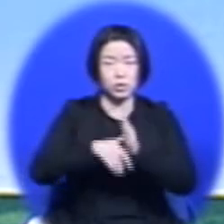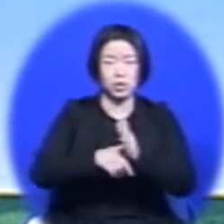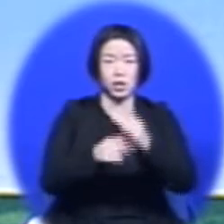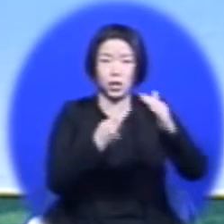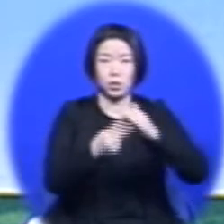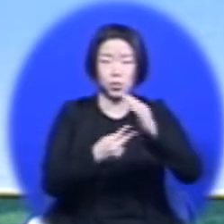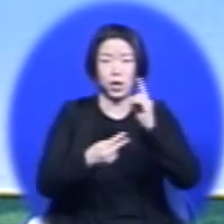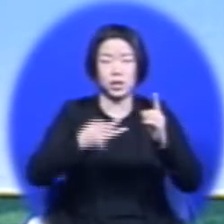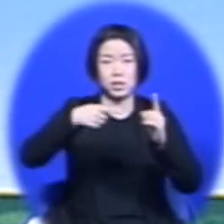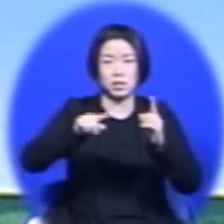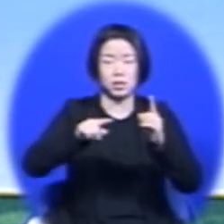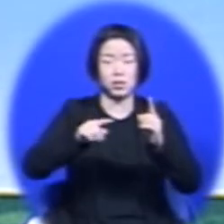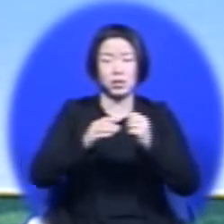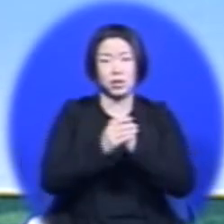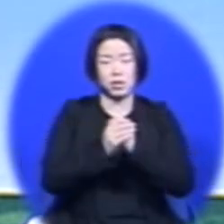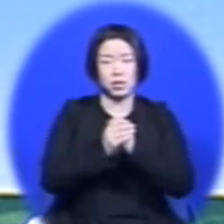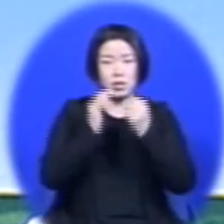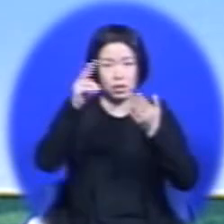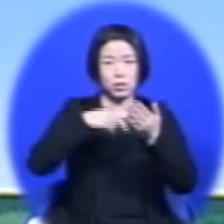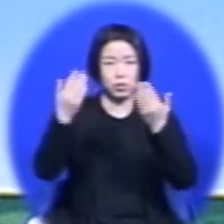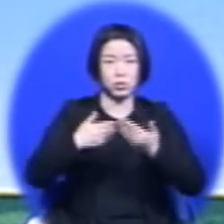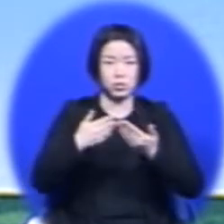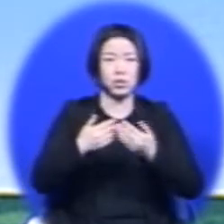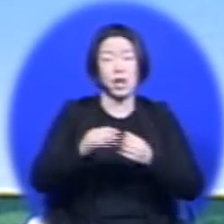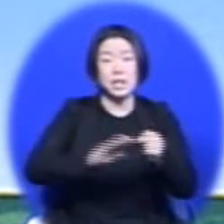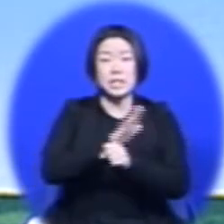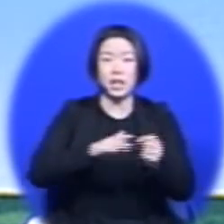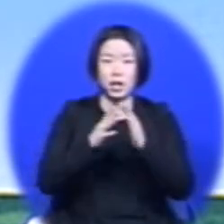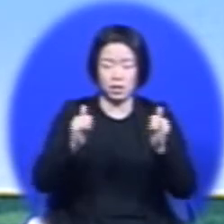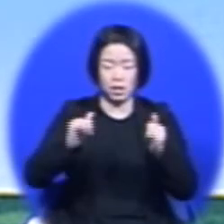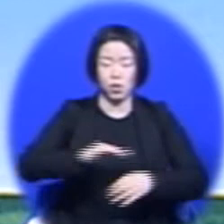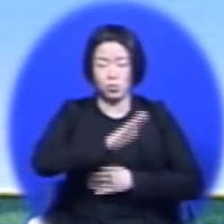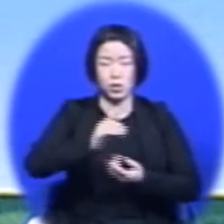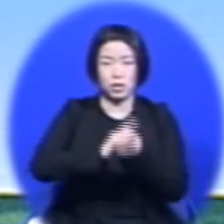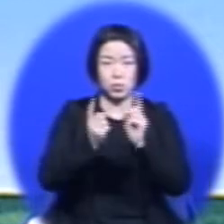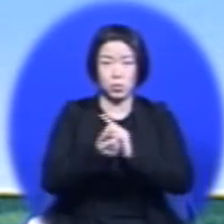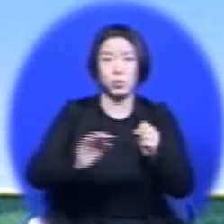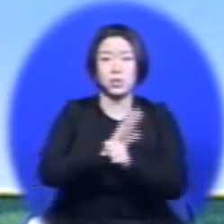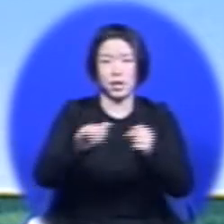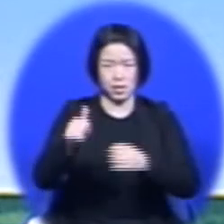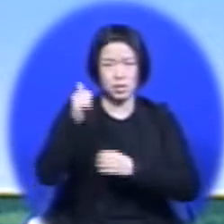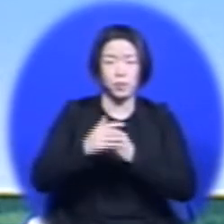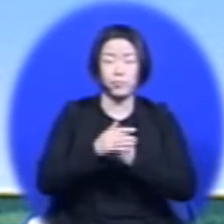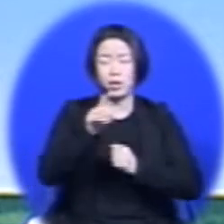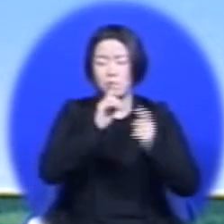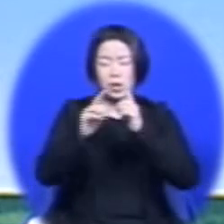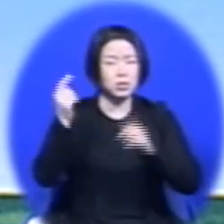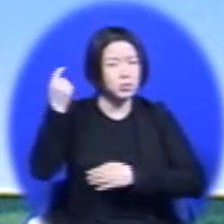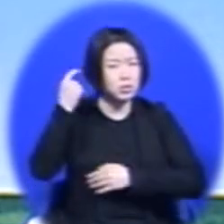요한일서 4장 7절을 읽으셨어요. 사랑하는 자들아 우리가 서로 사랑하자. 그 말씀을